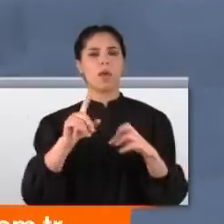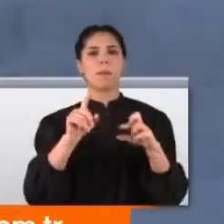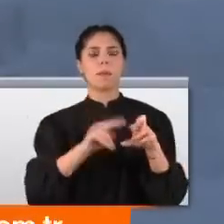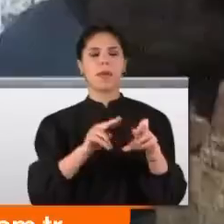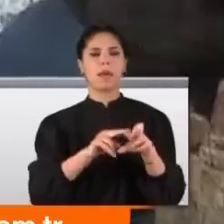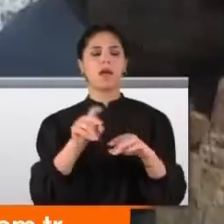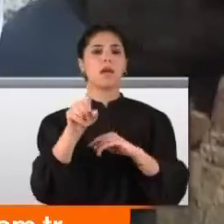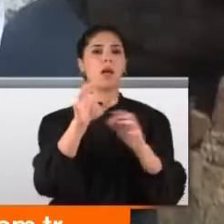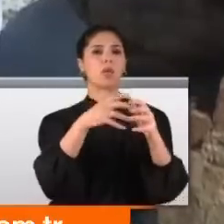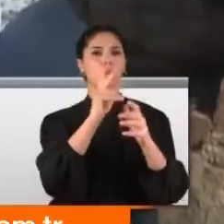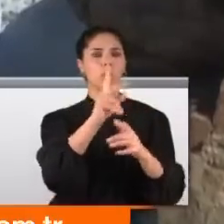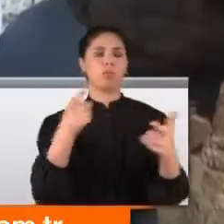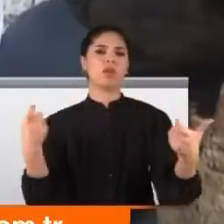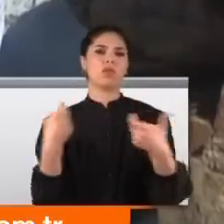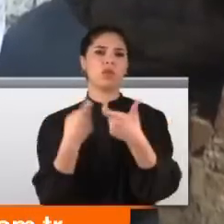temas kuruldu.